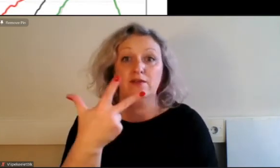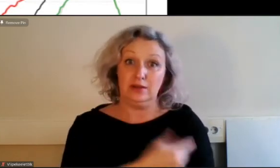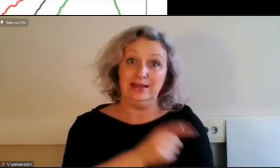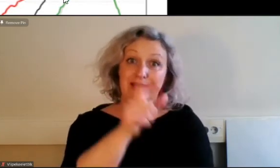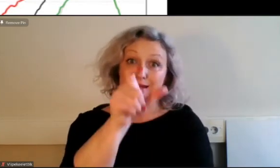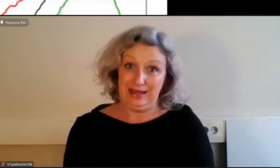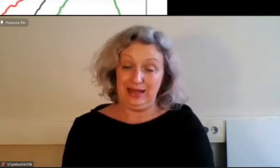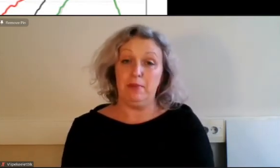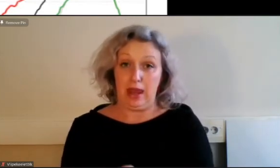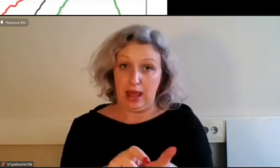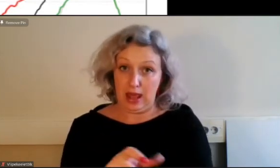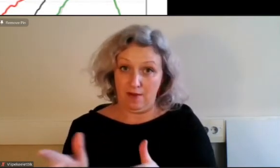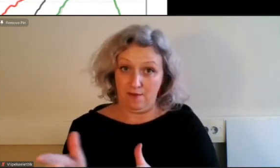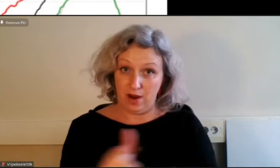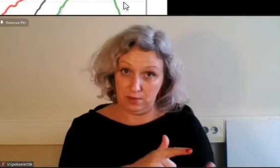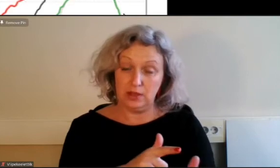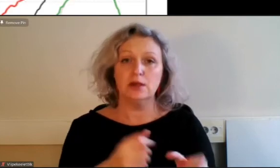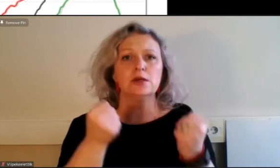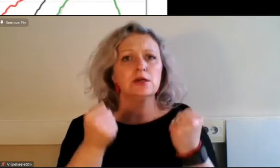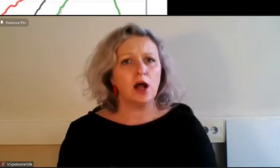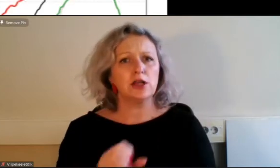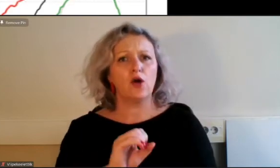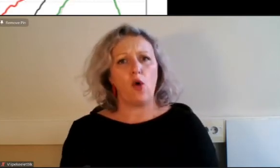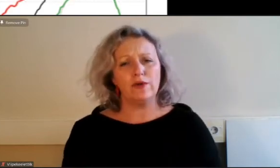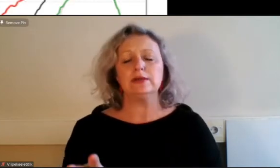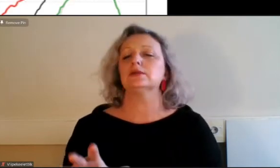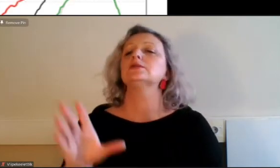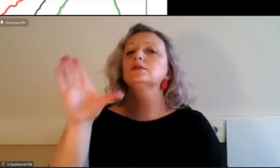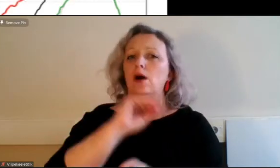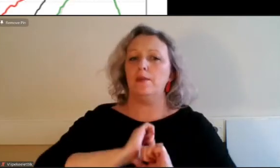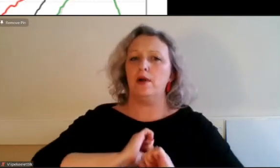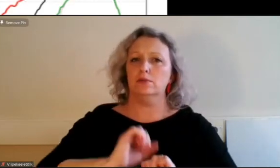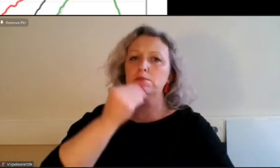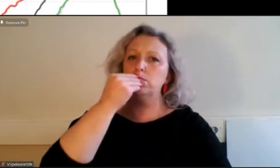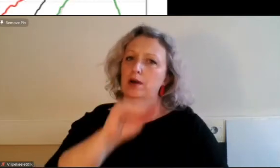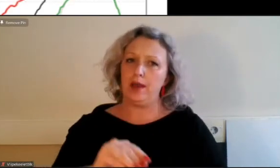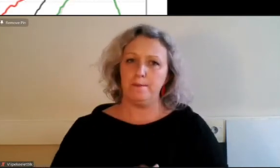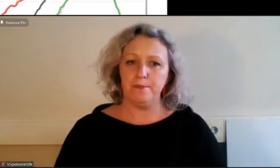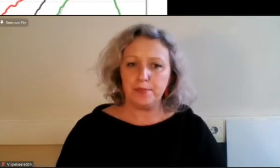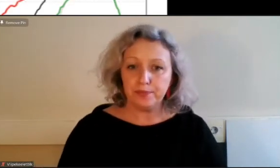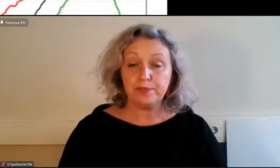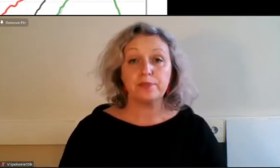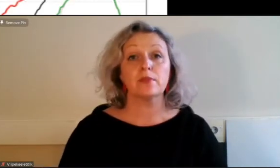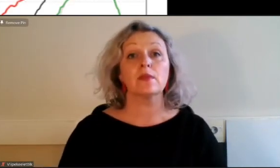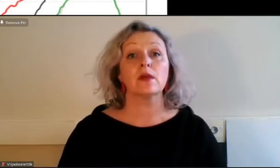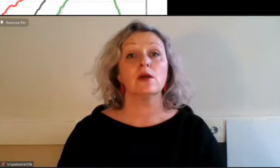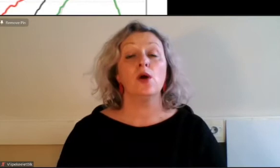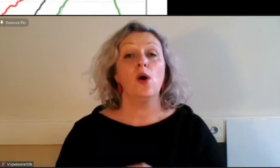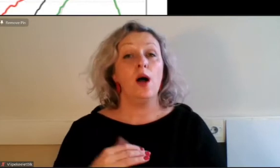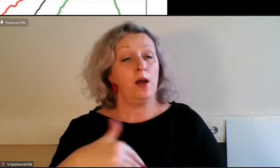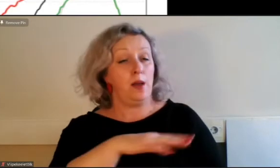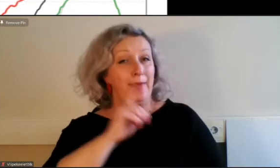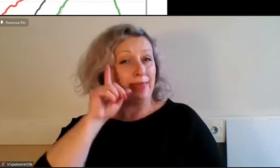siis teisel kohal on täielikult vaktsineeritud inimesed, aga see on praktiliselt kahekordne erinevus, et